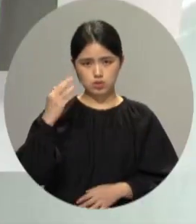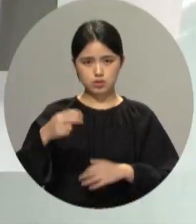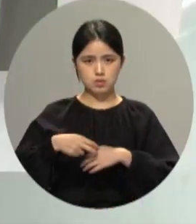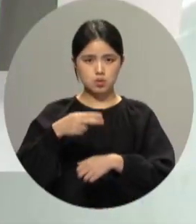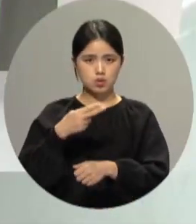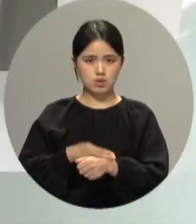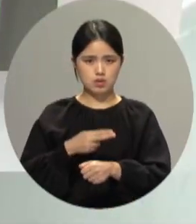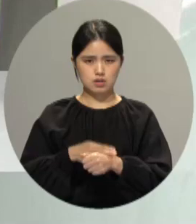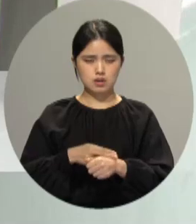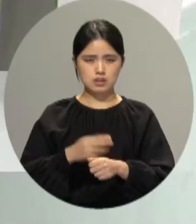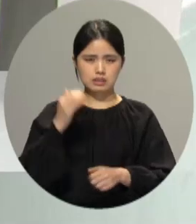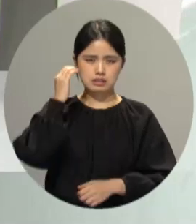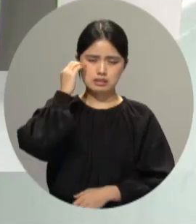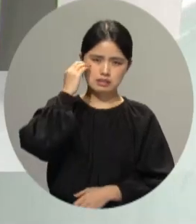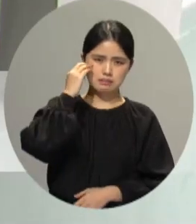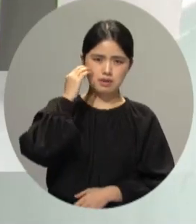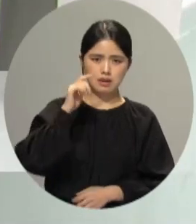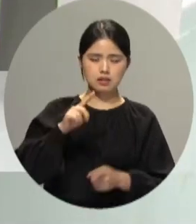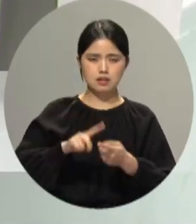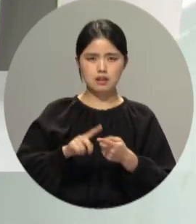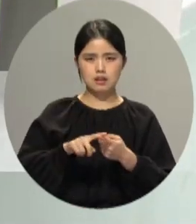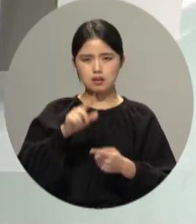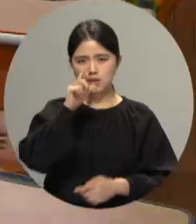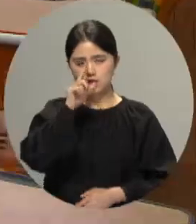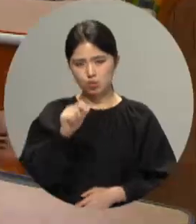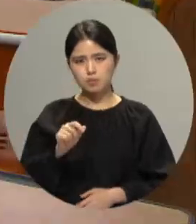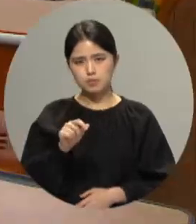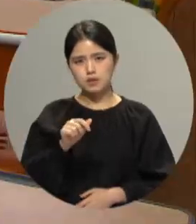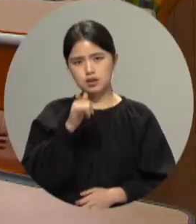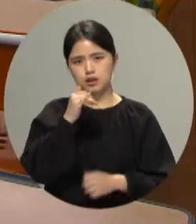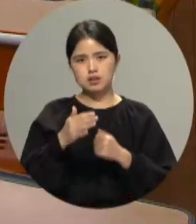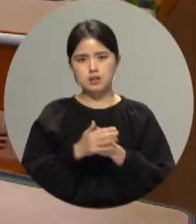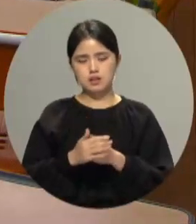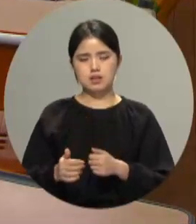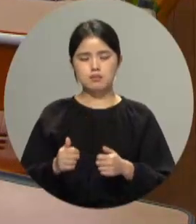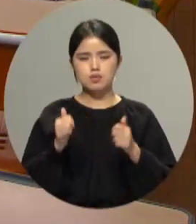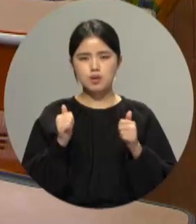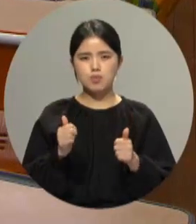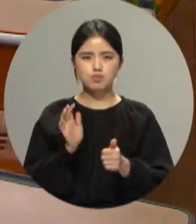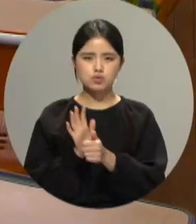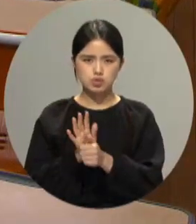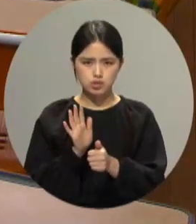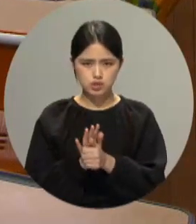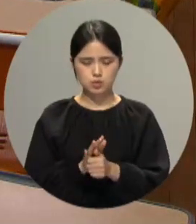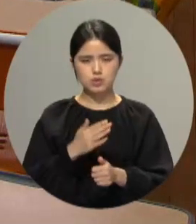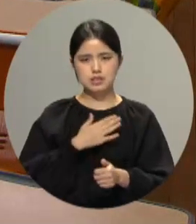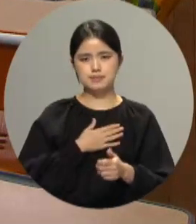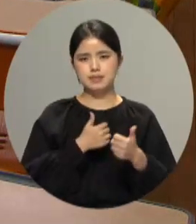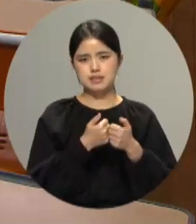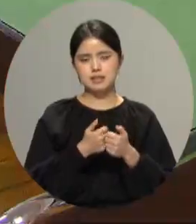대한 민감도가 높아지면서 나타난 현상으로 법률지원과 심리상담을 강화하고 있다고 밝혔습니다